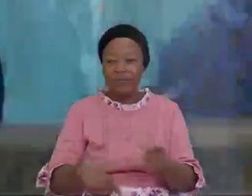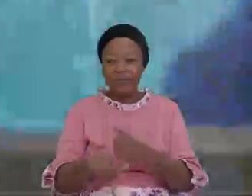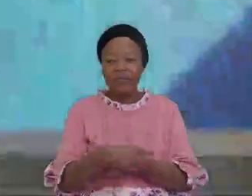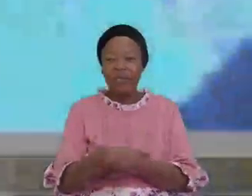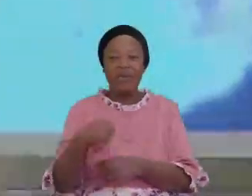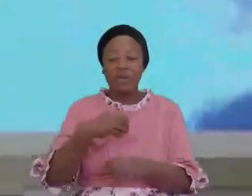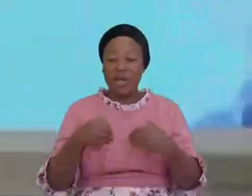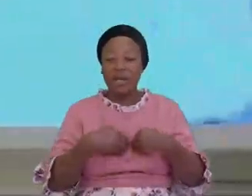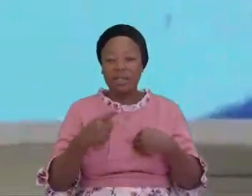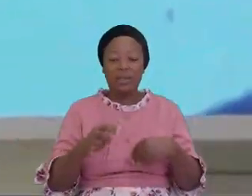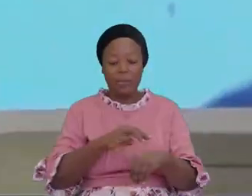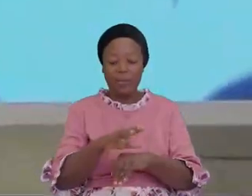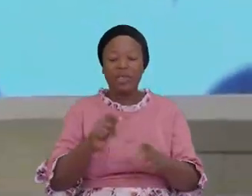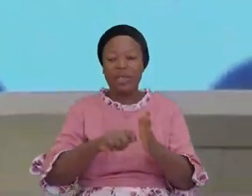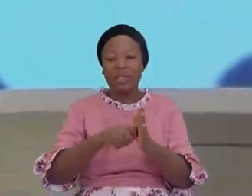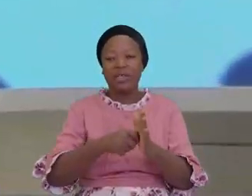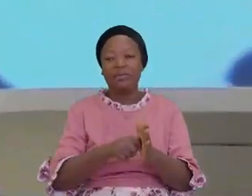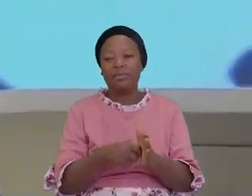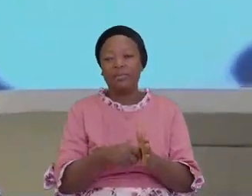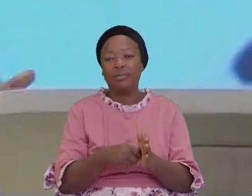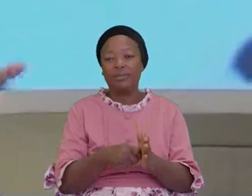Le premier jour, nous avons eu la clé maîtresse.